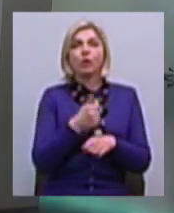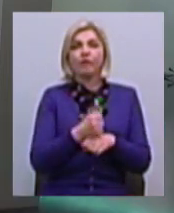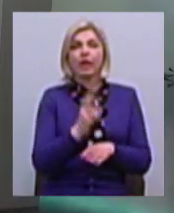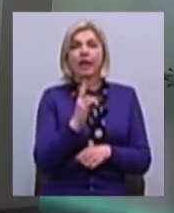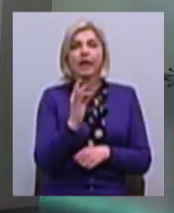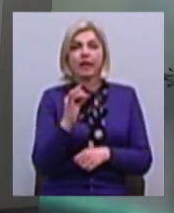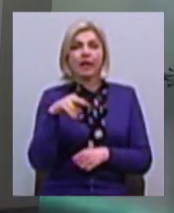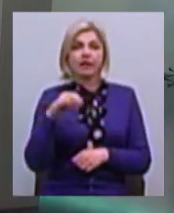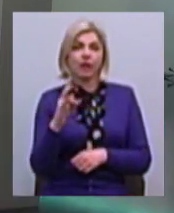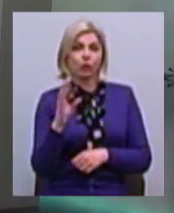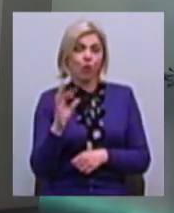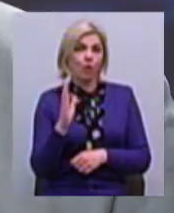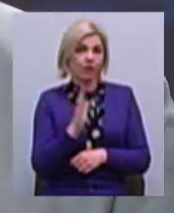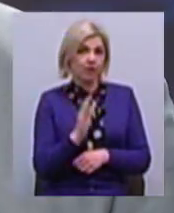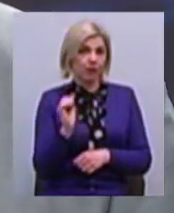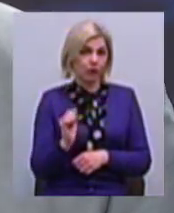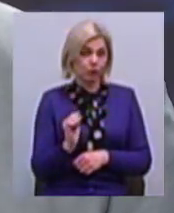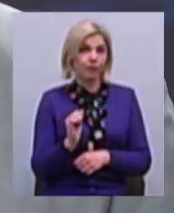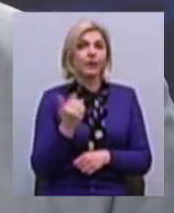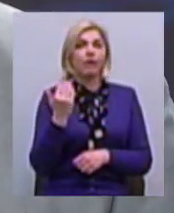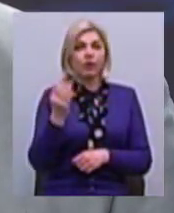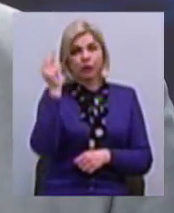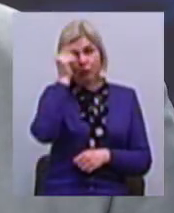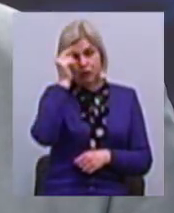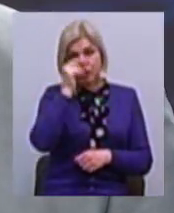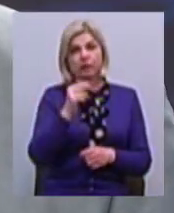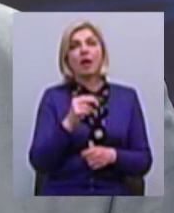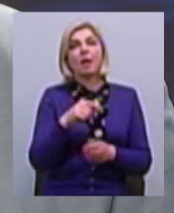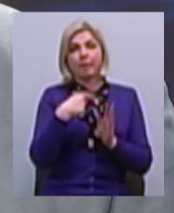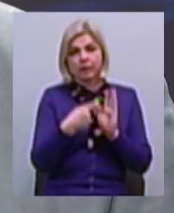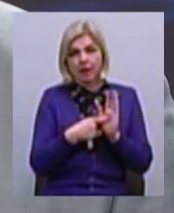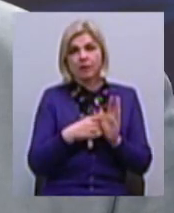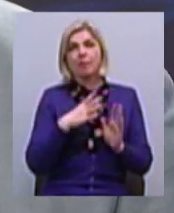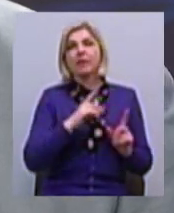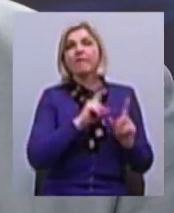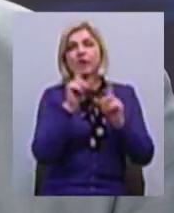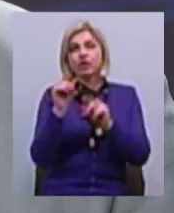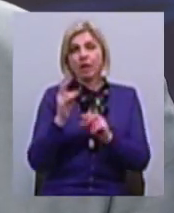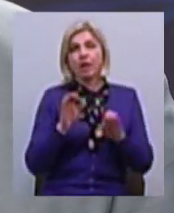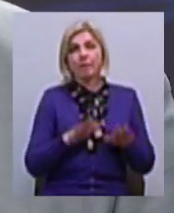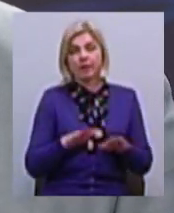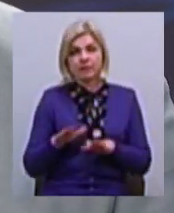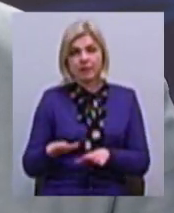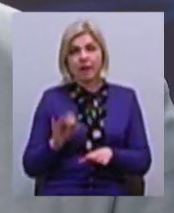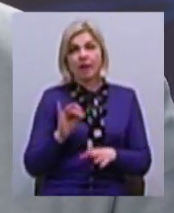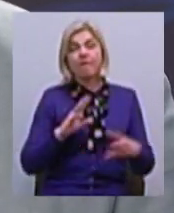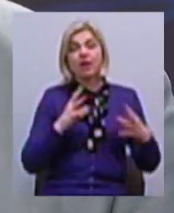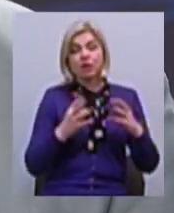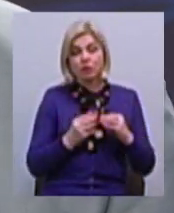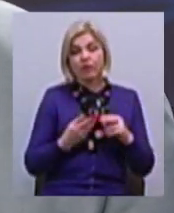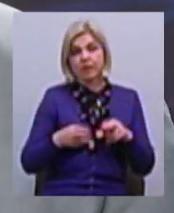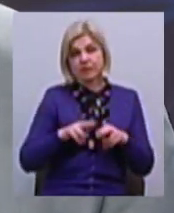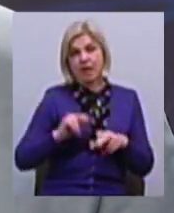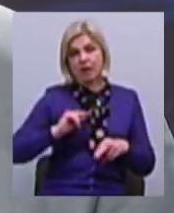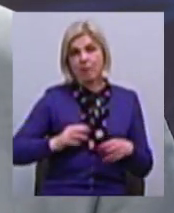Володимир Ігоревич. Вона вивчила питання, виїжджала на місце, і висновки цієї робочої